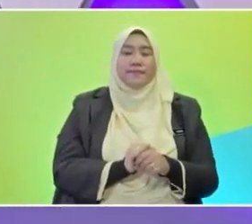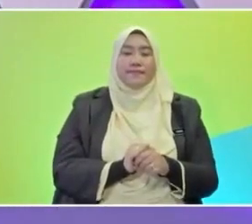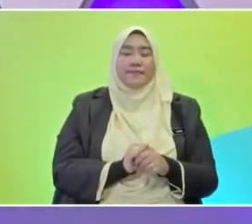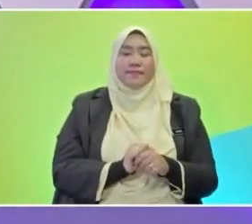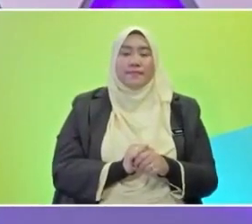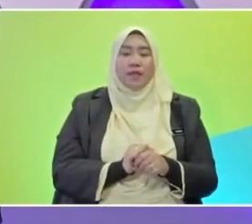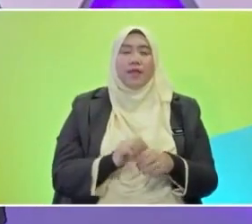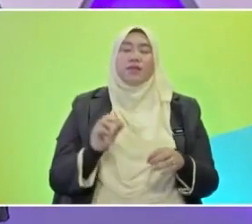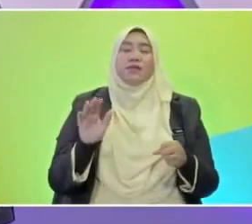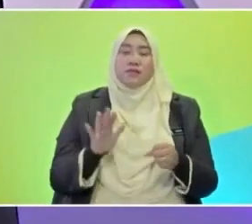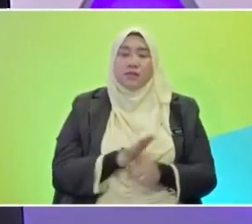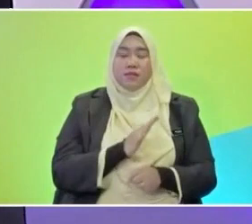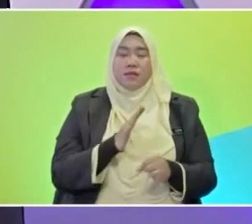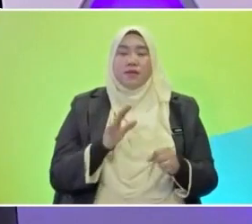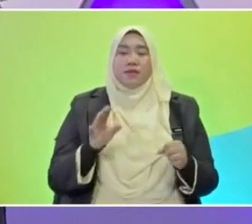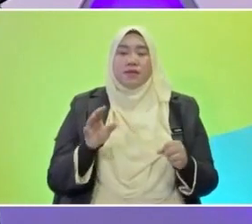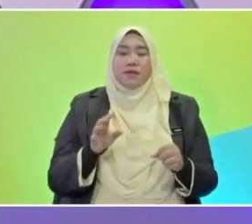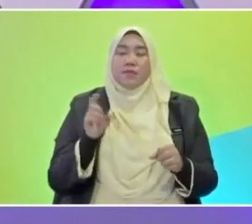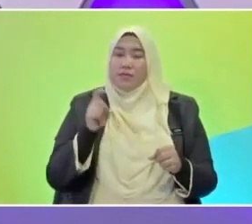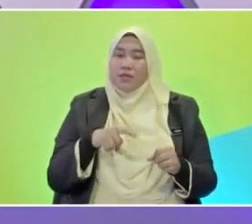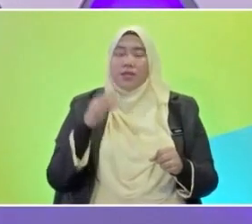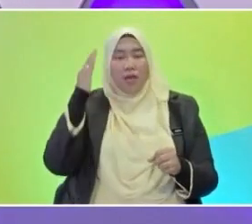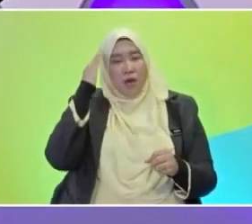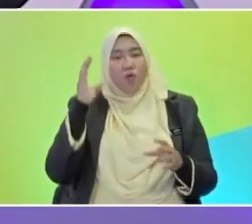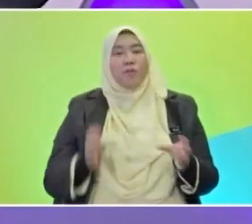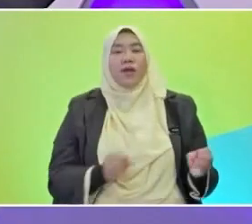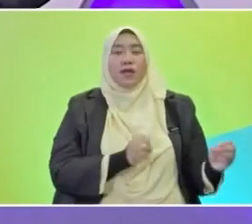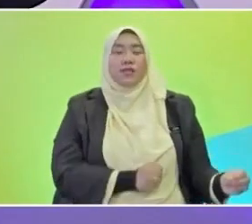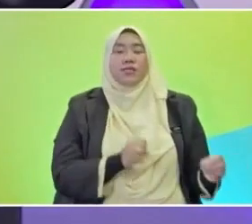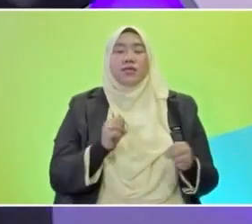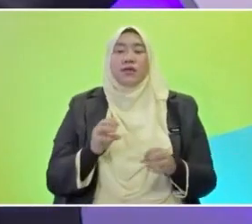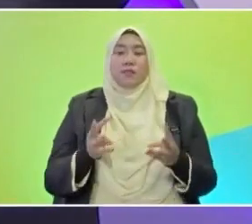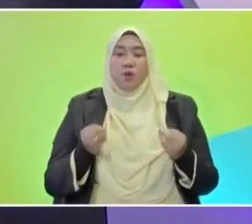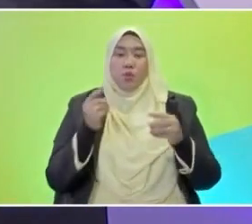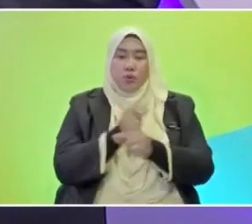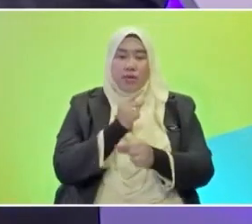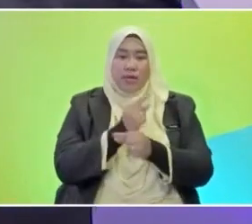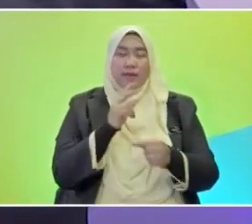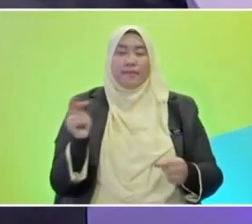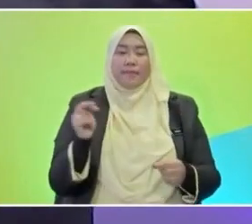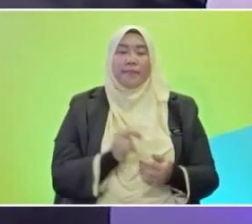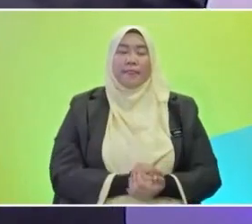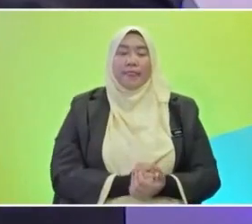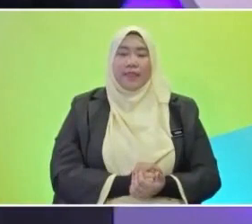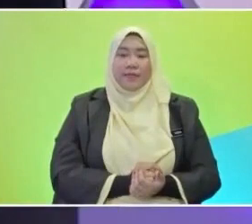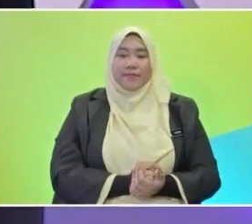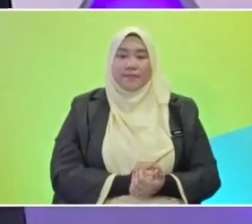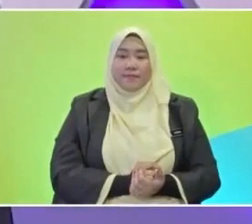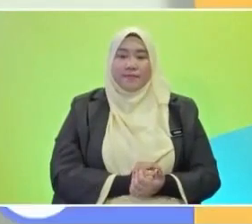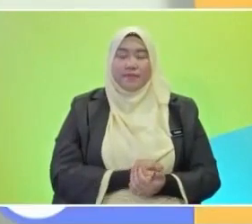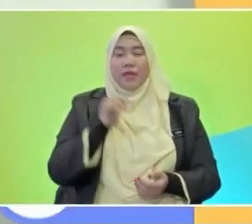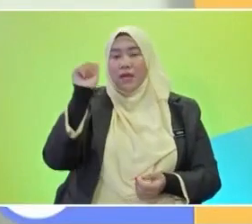selesaikanlah operasi tersebut yang penting kita tahu operasi yang kita nak gunakan baik kita tengok soal lain Yang ketiga Mari kita baik